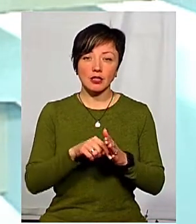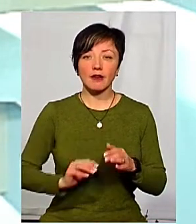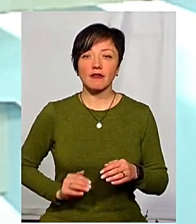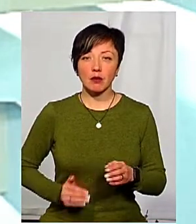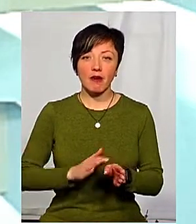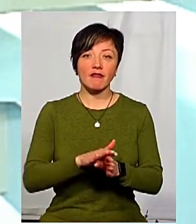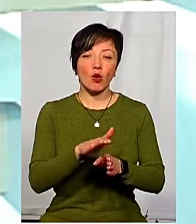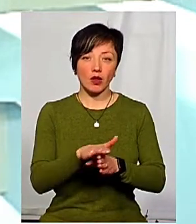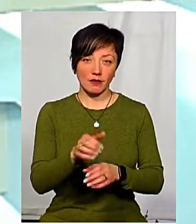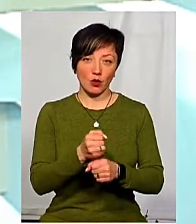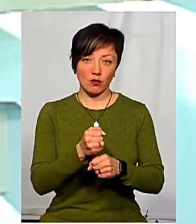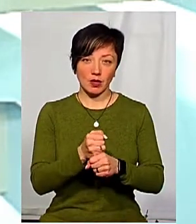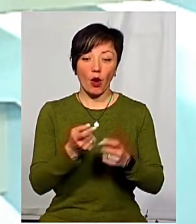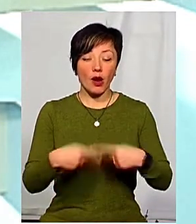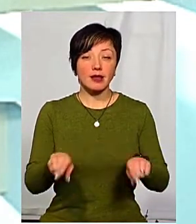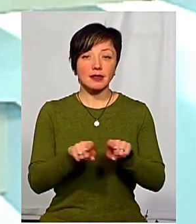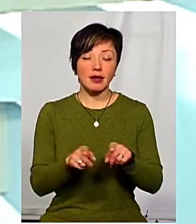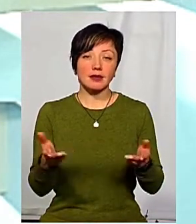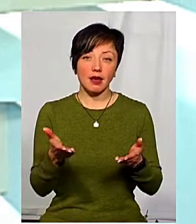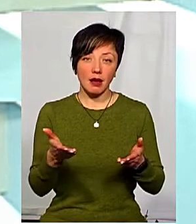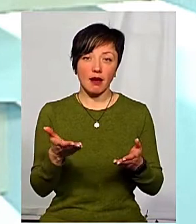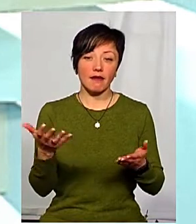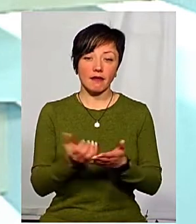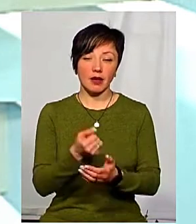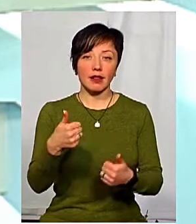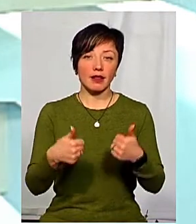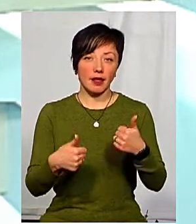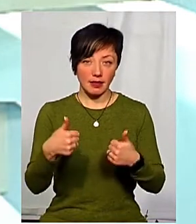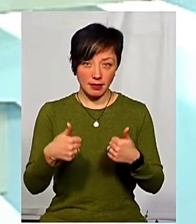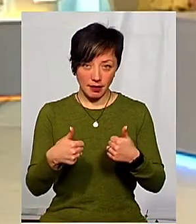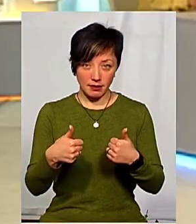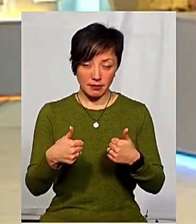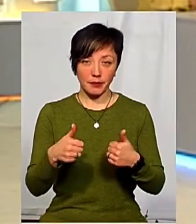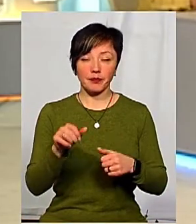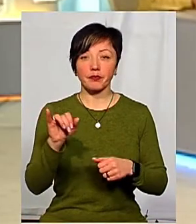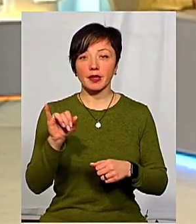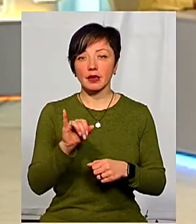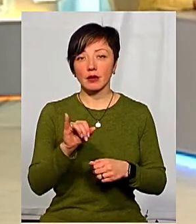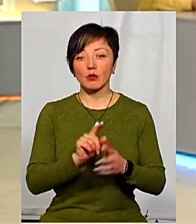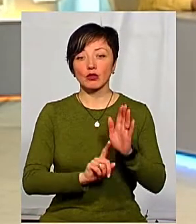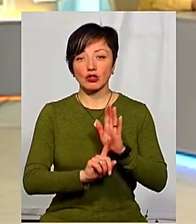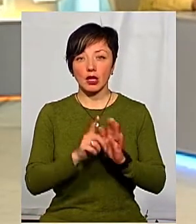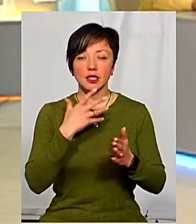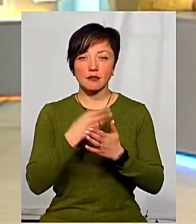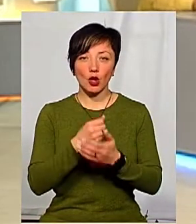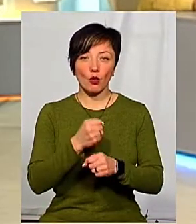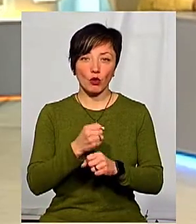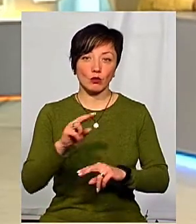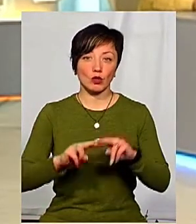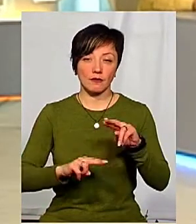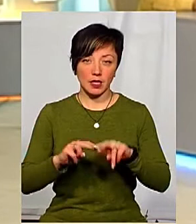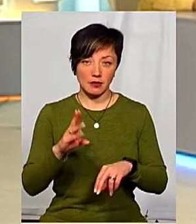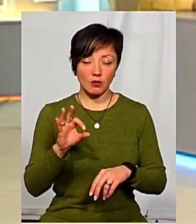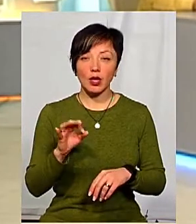підрядчик. Має значення та організація, яка виграла тендер і почала свої роботи.